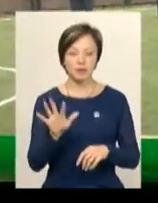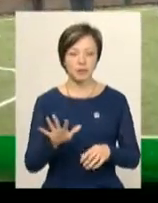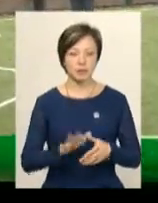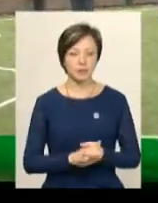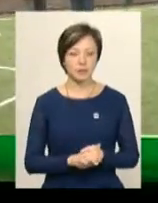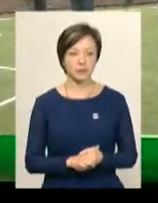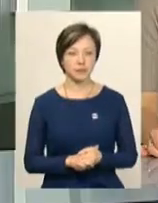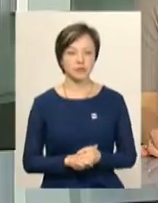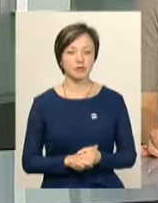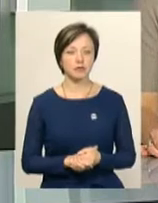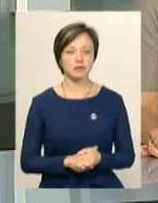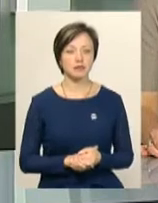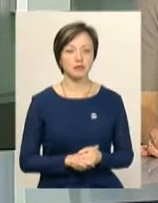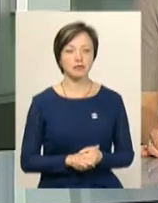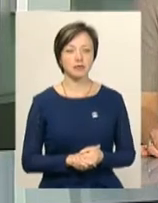25.